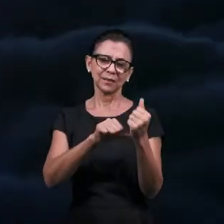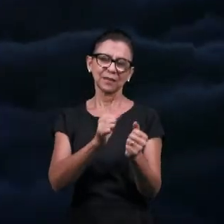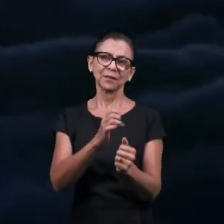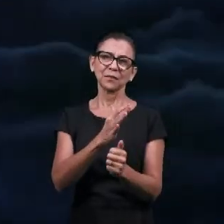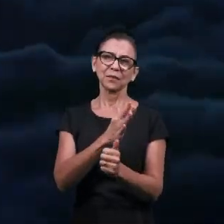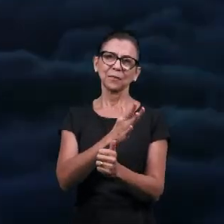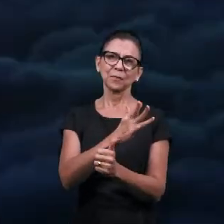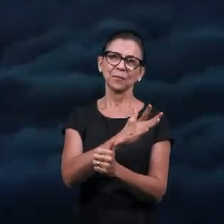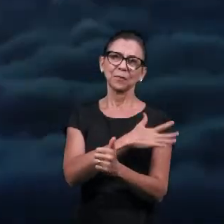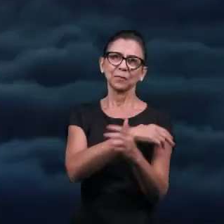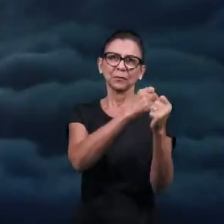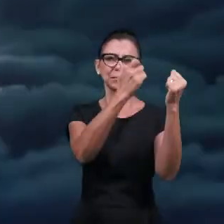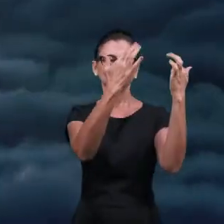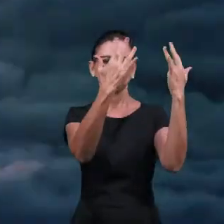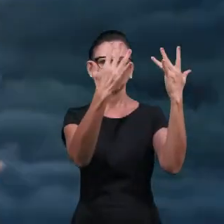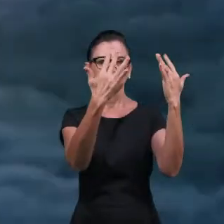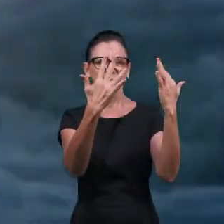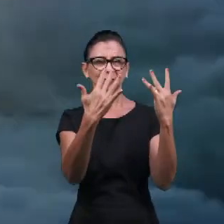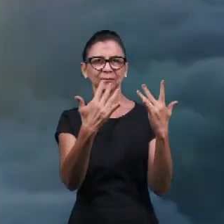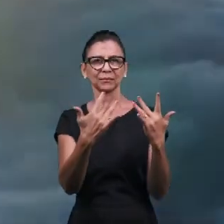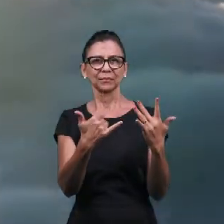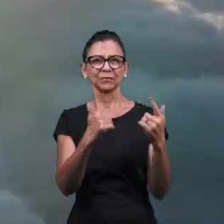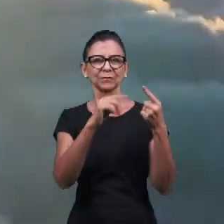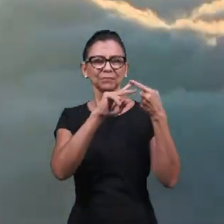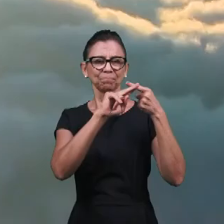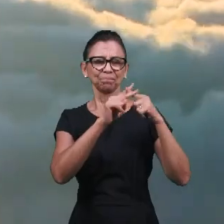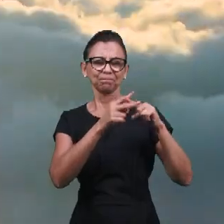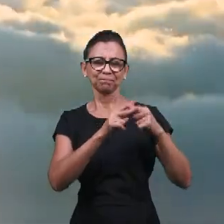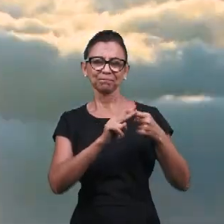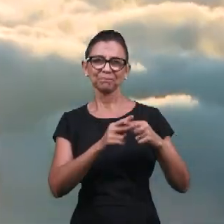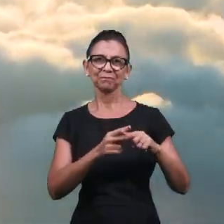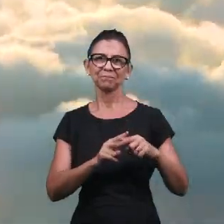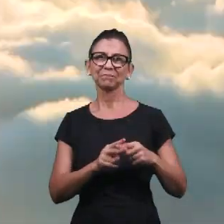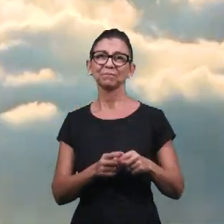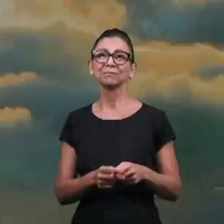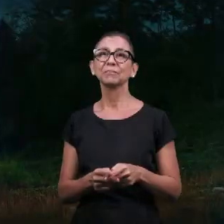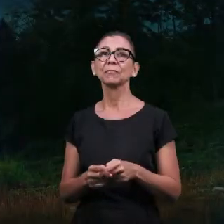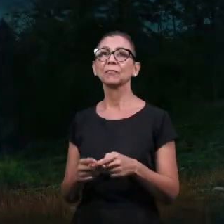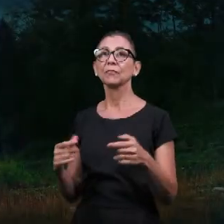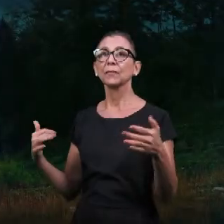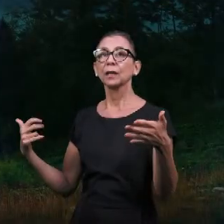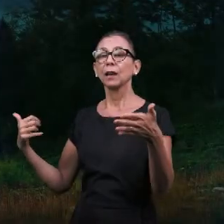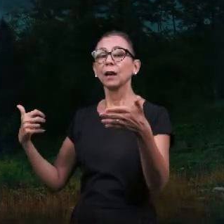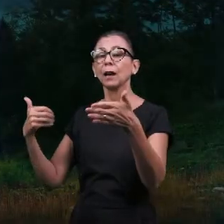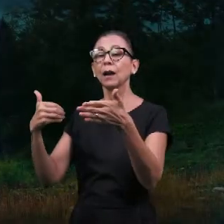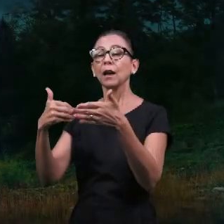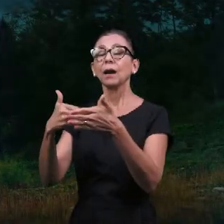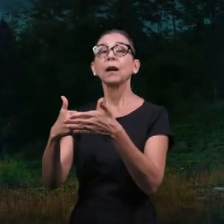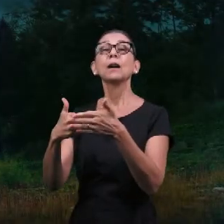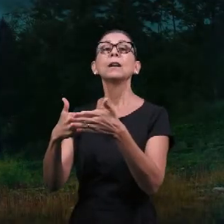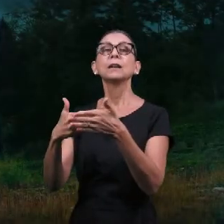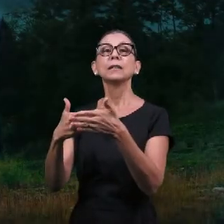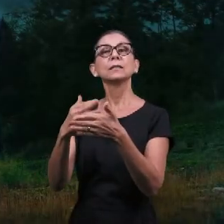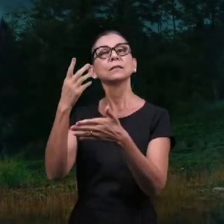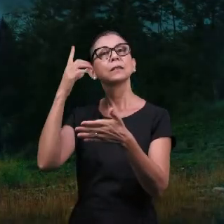стезя моя будет сверкать, просветляться все больше и больше.